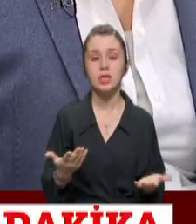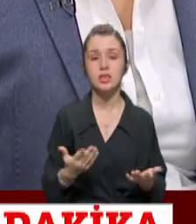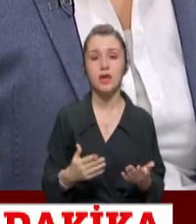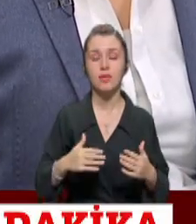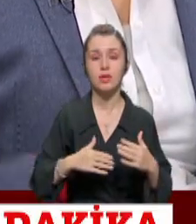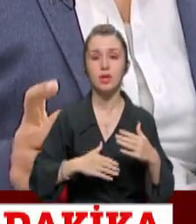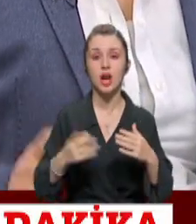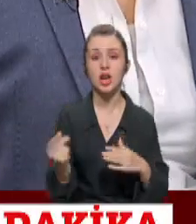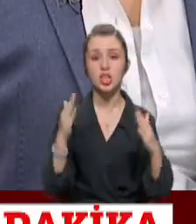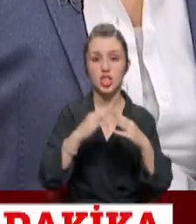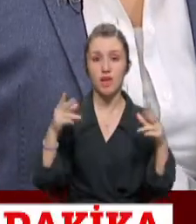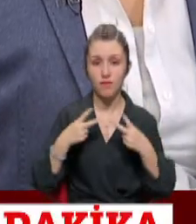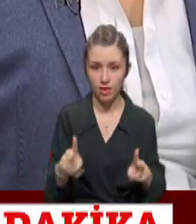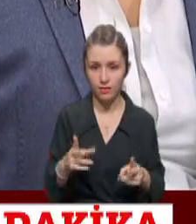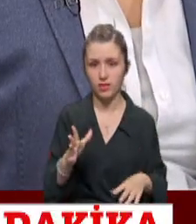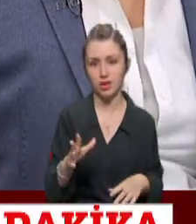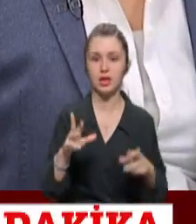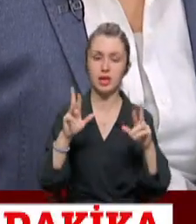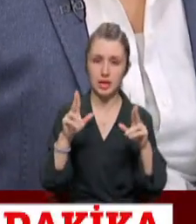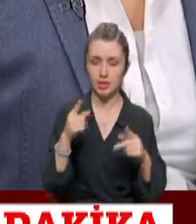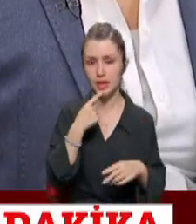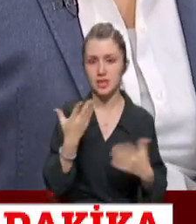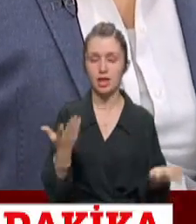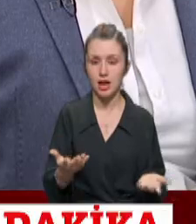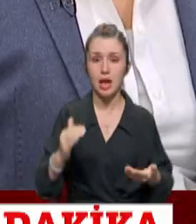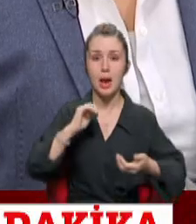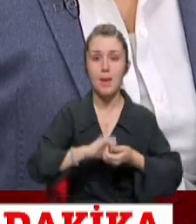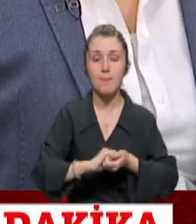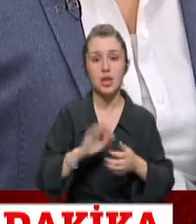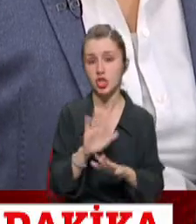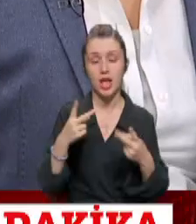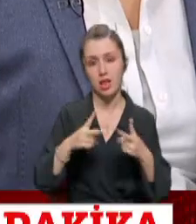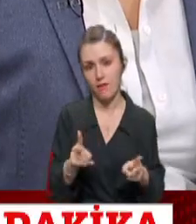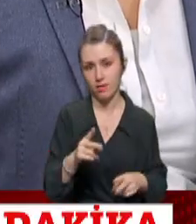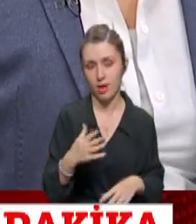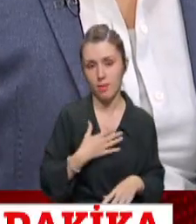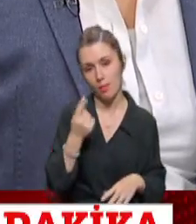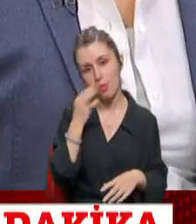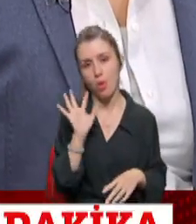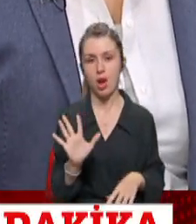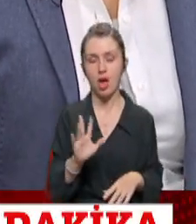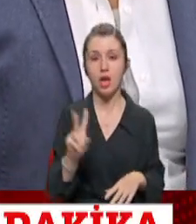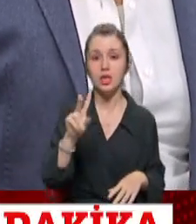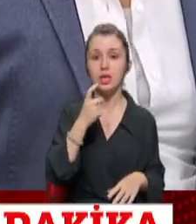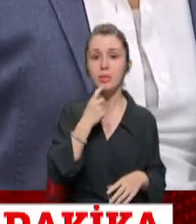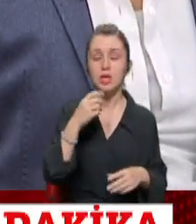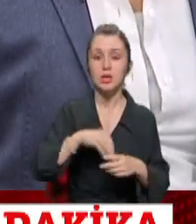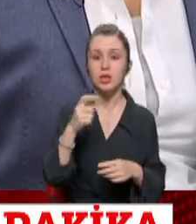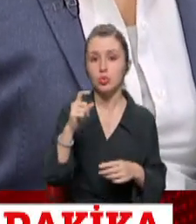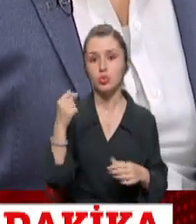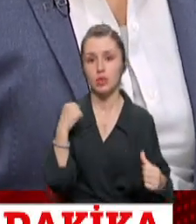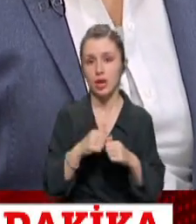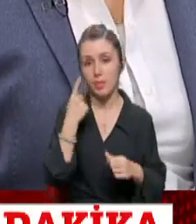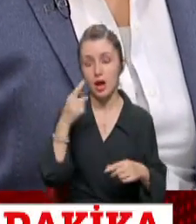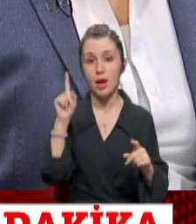affı gibi. Onlar barış deseler de bizim, ben af olarak görüyorum. 20 yılda 9 kere. Evet, yani bakar